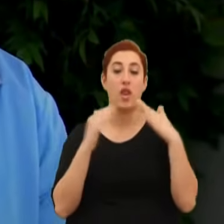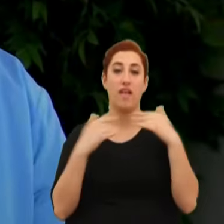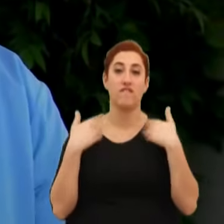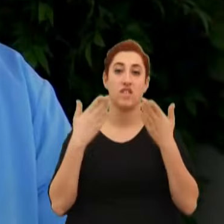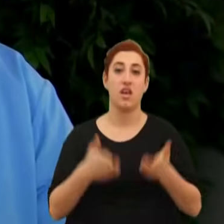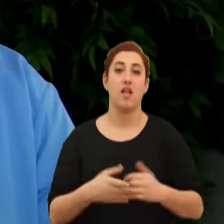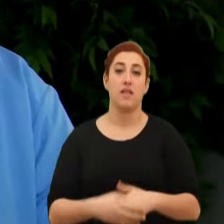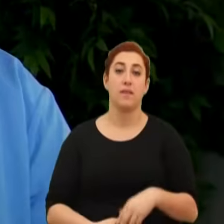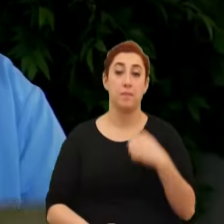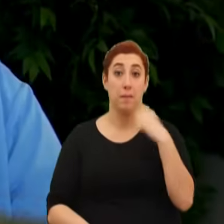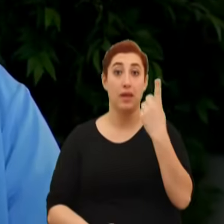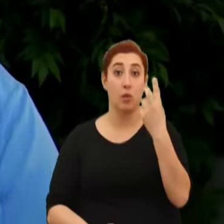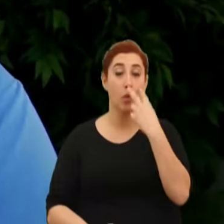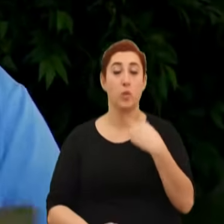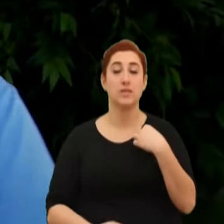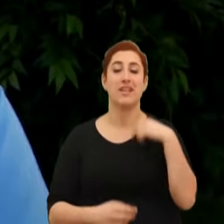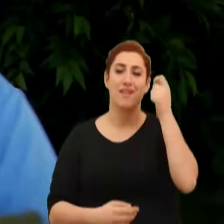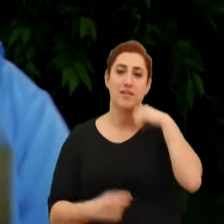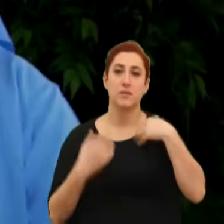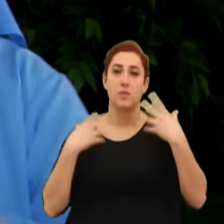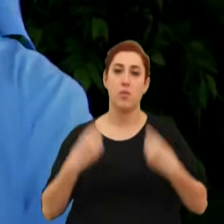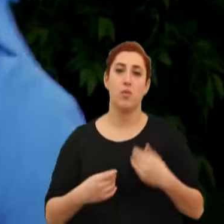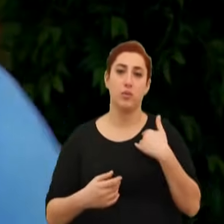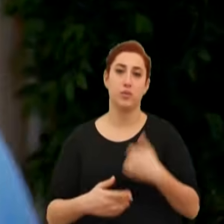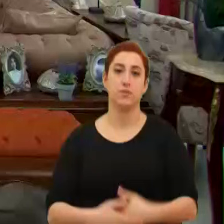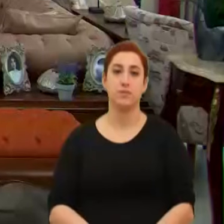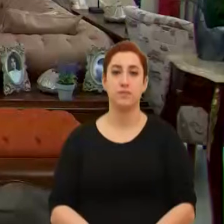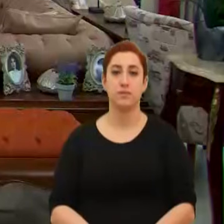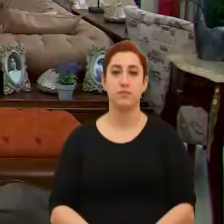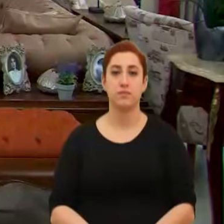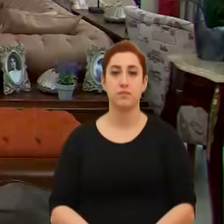geldim. Beni bir görürlerse rezil olurum.